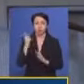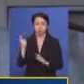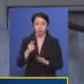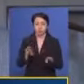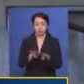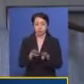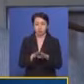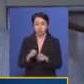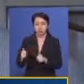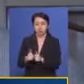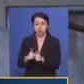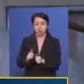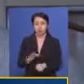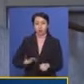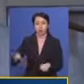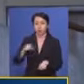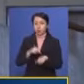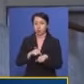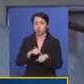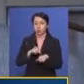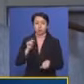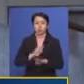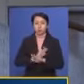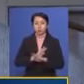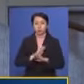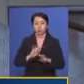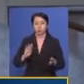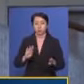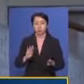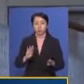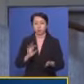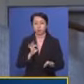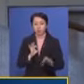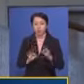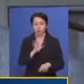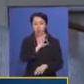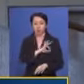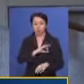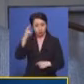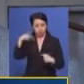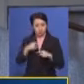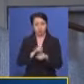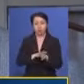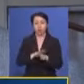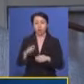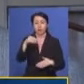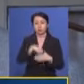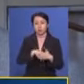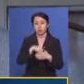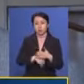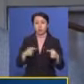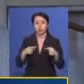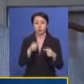с соседними областями это не почувствовали, так как рационально использовали, технологию соблюдали, вносили